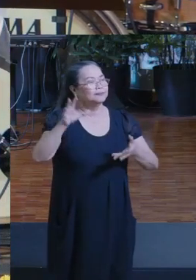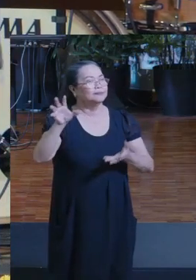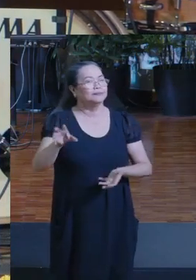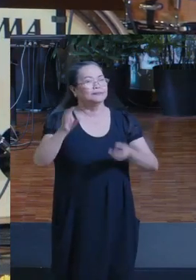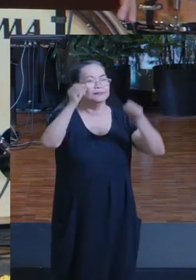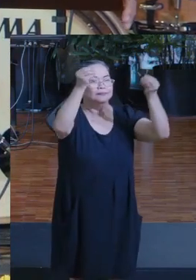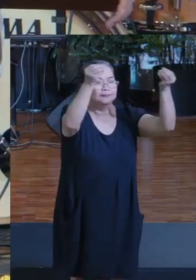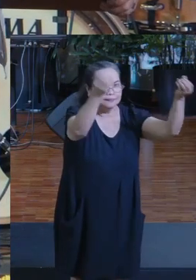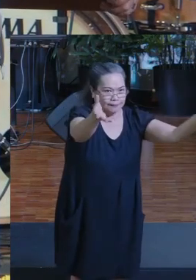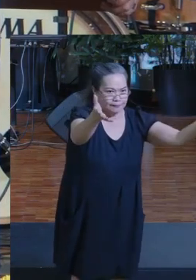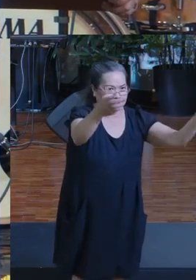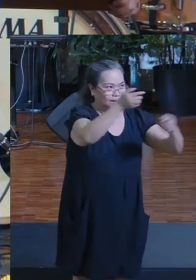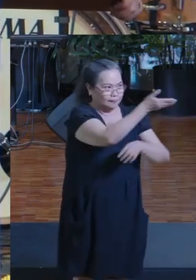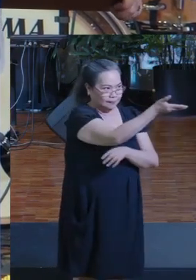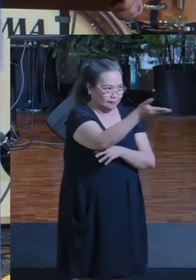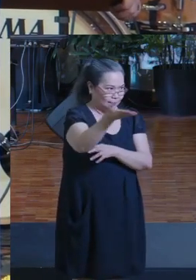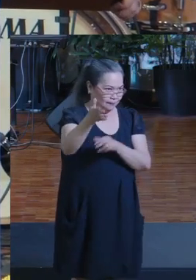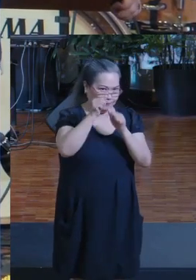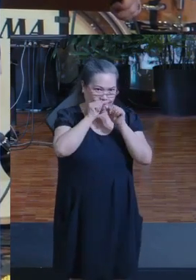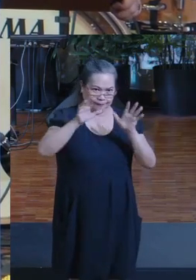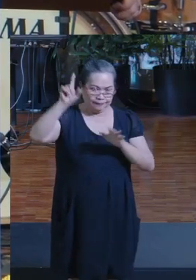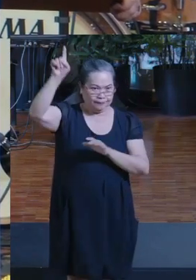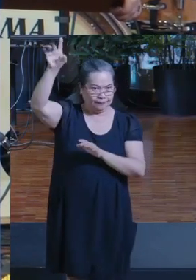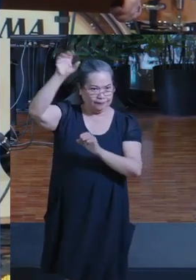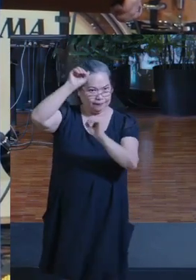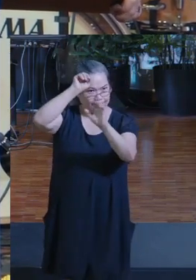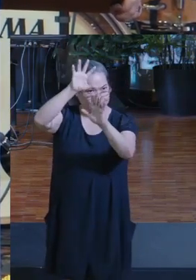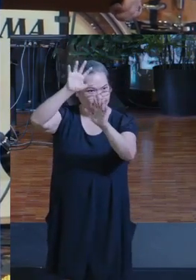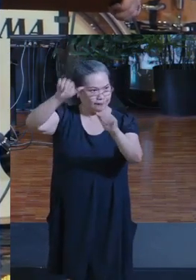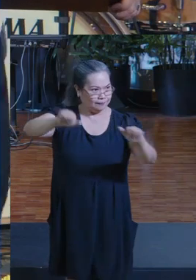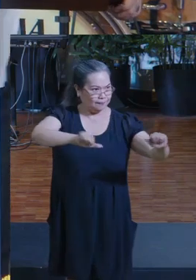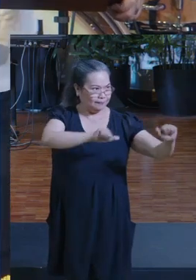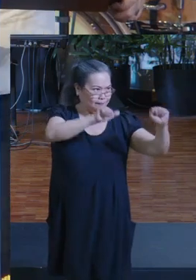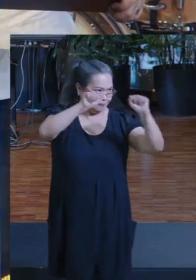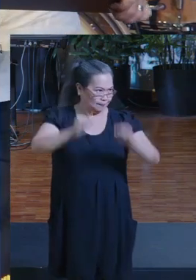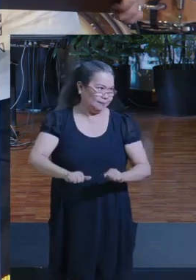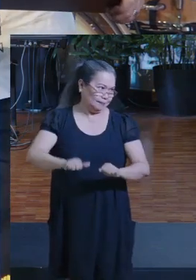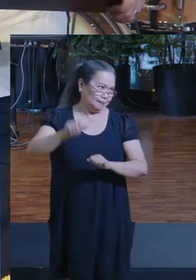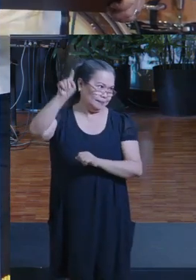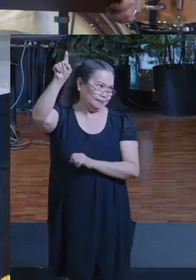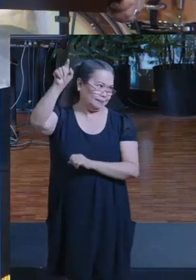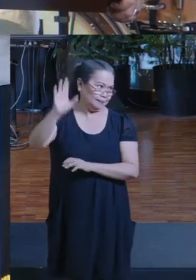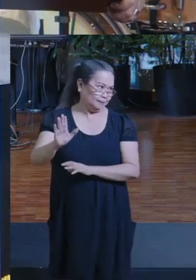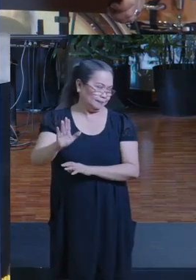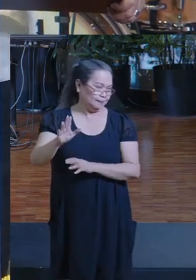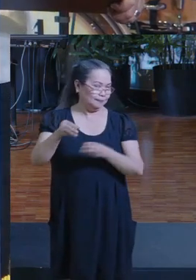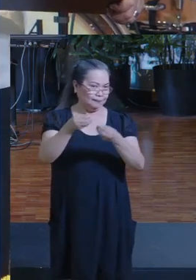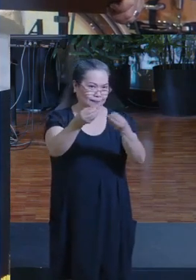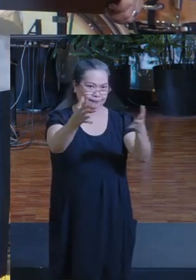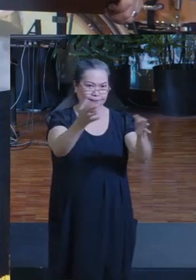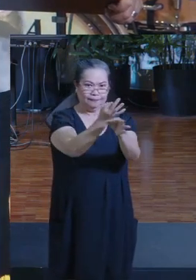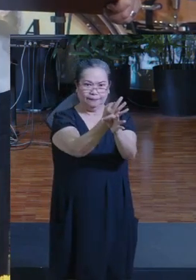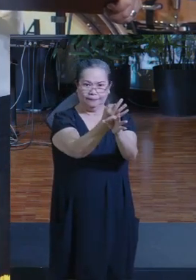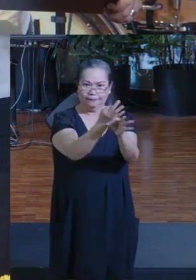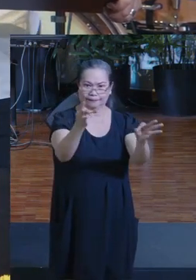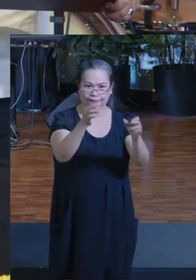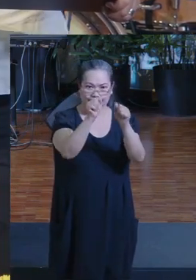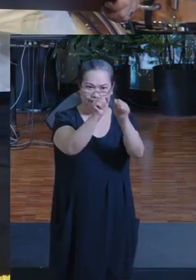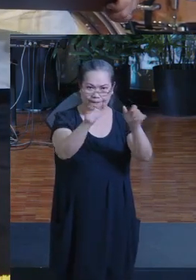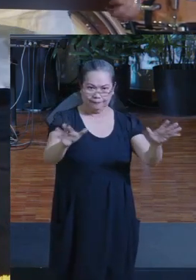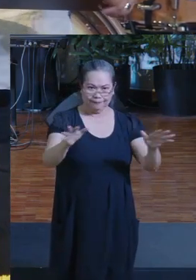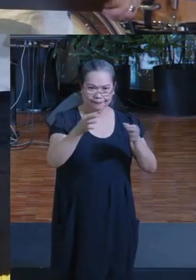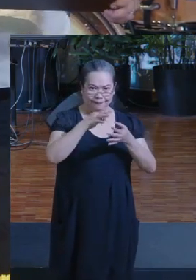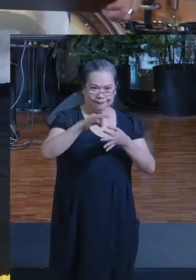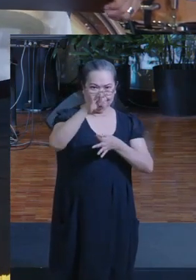ating Blessed be the God the Father Almighty, who gave us all the spiritual blessings